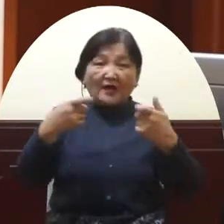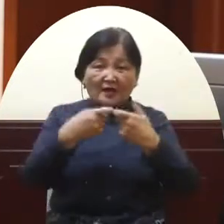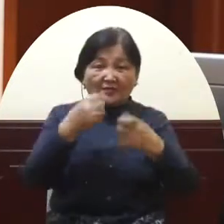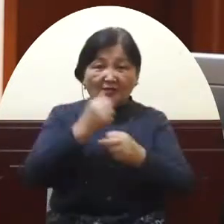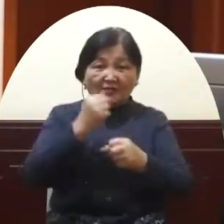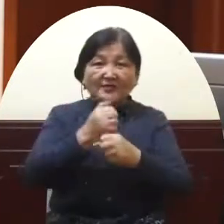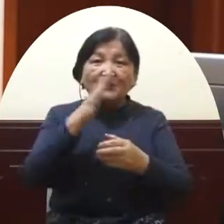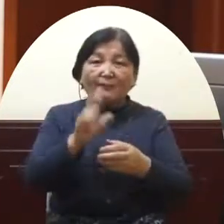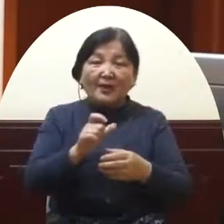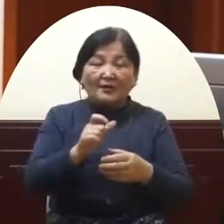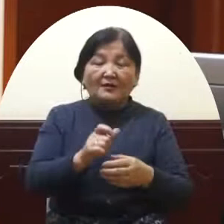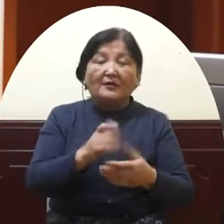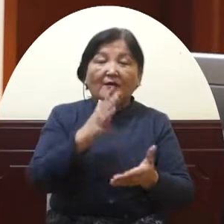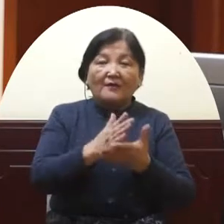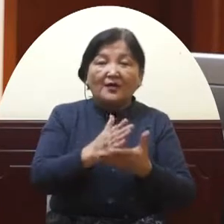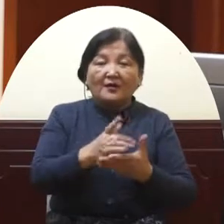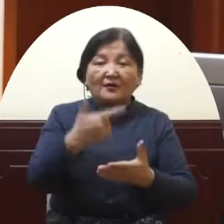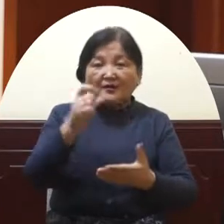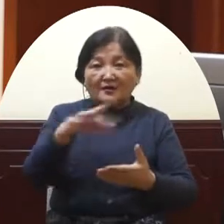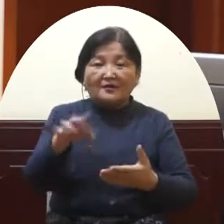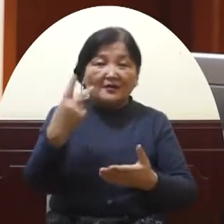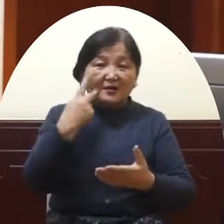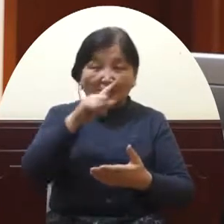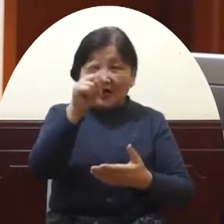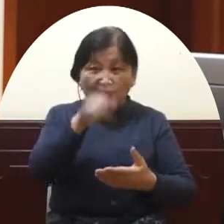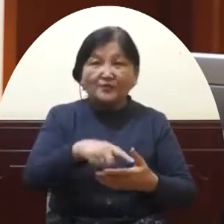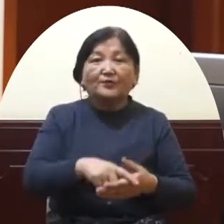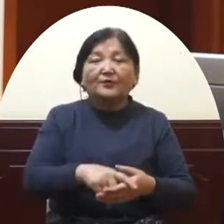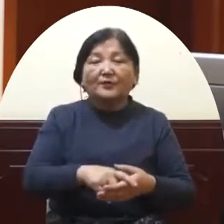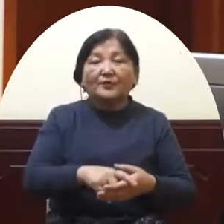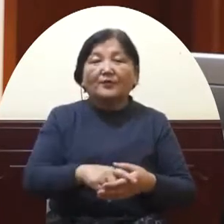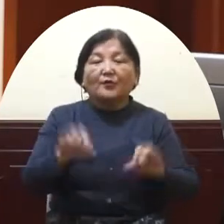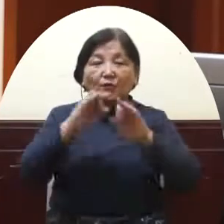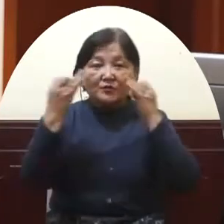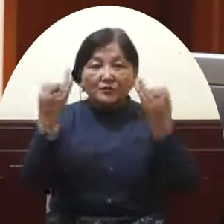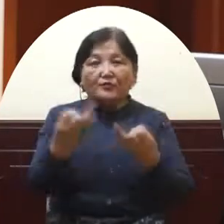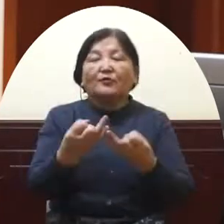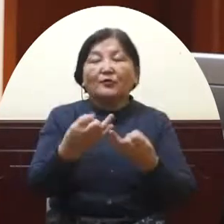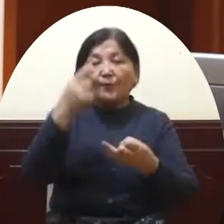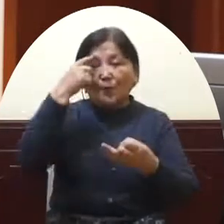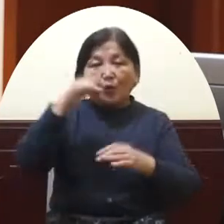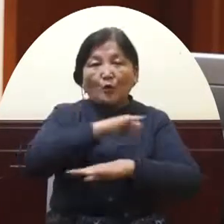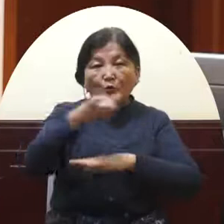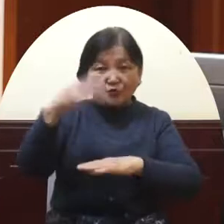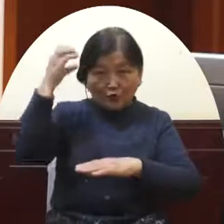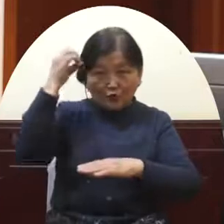яадаг. За энэ слайд бол үндсэндээ би улсын хурлын болон ерөнхийлөгчийн сонгуулийн